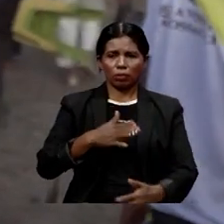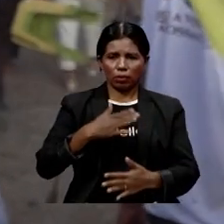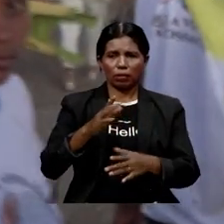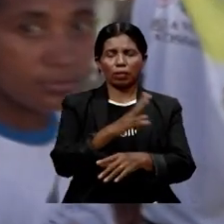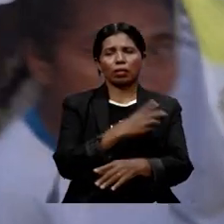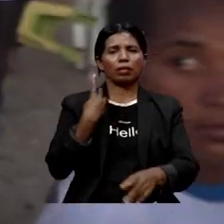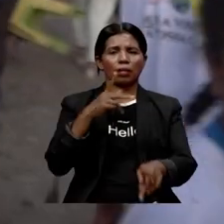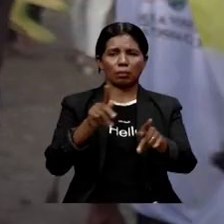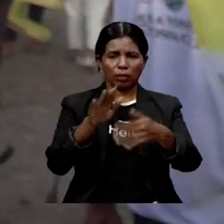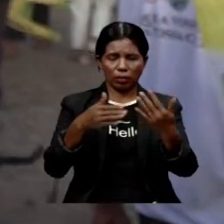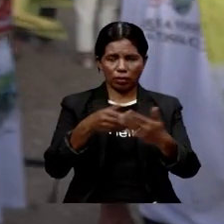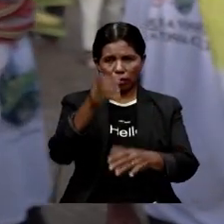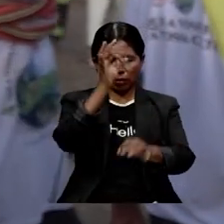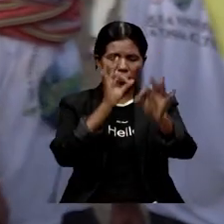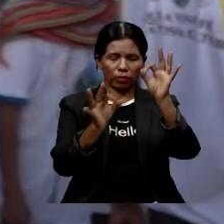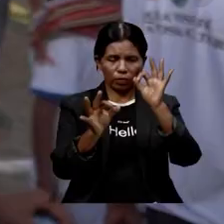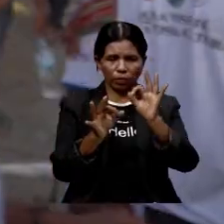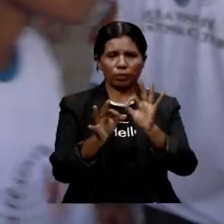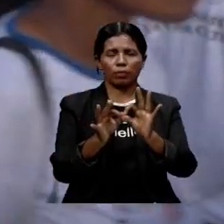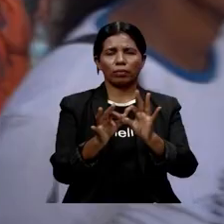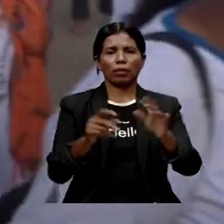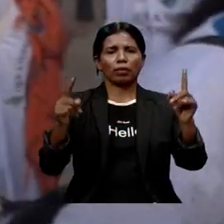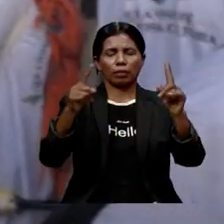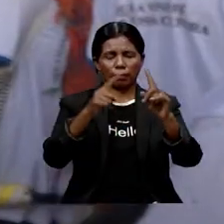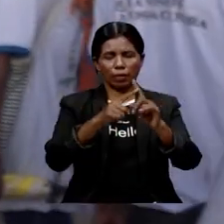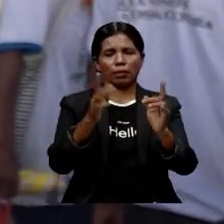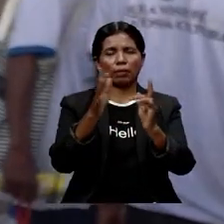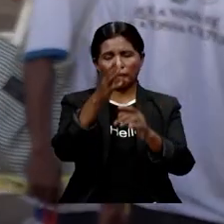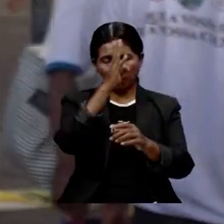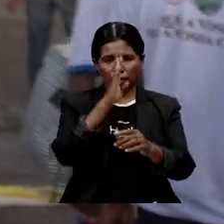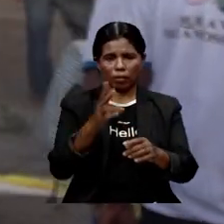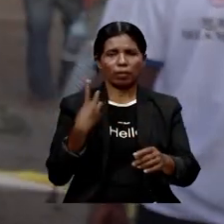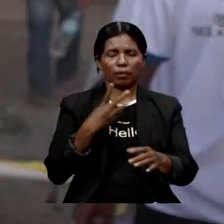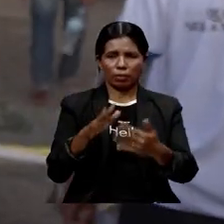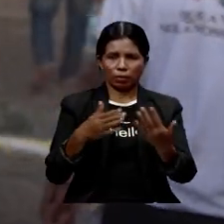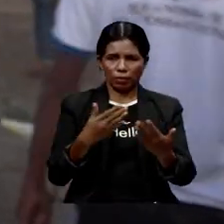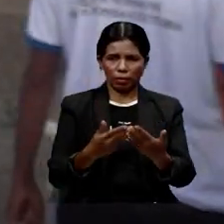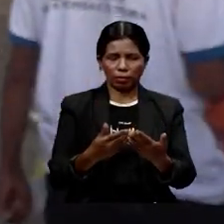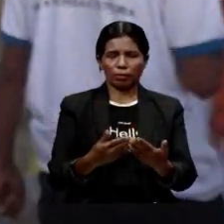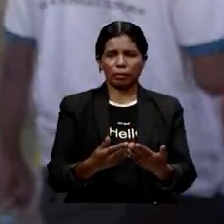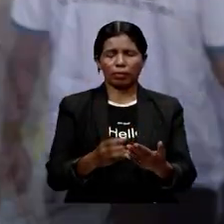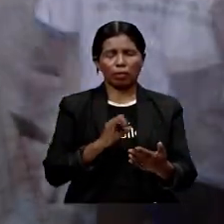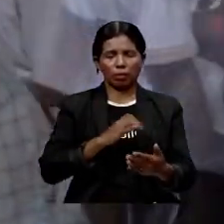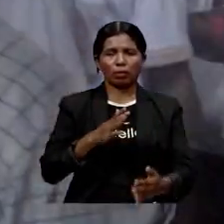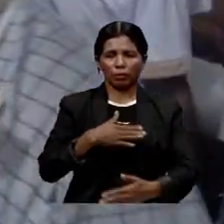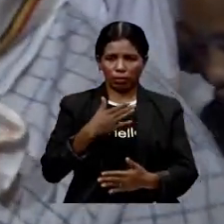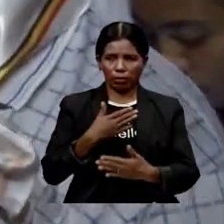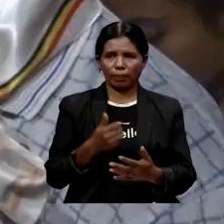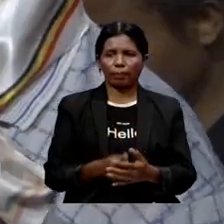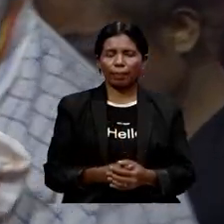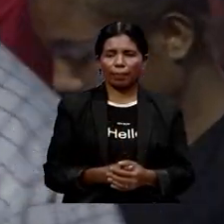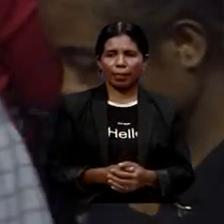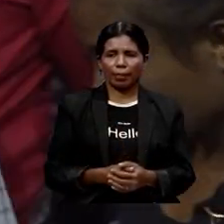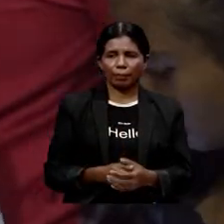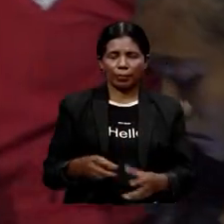ita srane ne ita ne fier ba santo padre me misa ba ita srane povo timor ne hau contente Hau ira neho